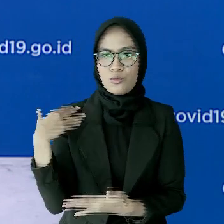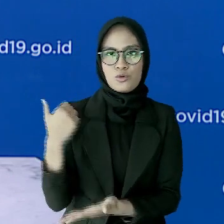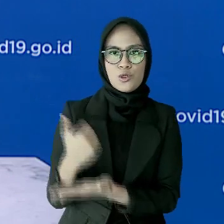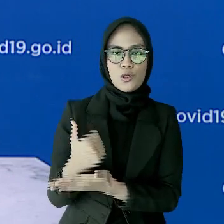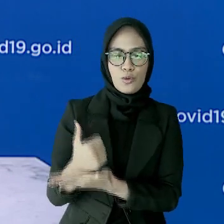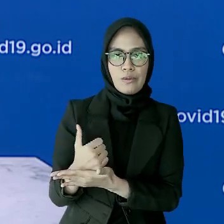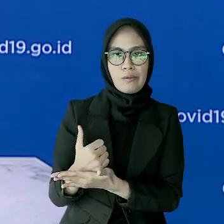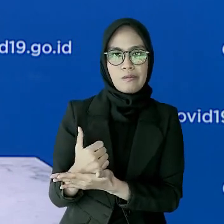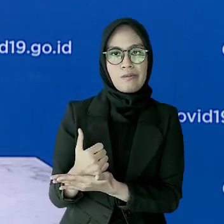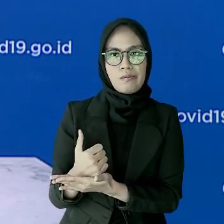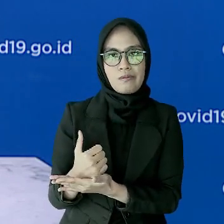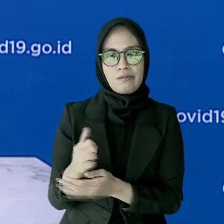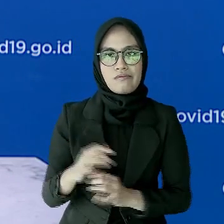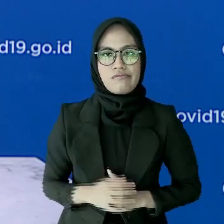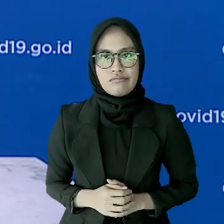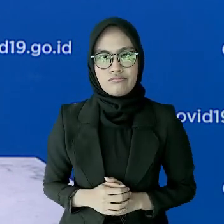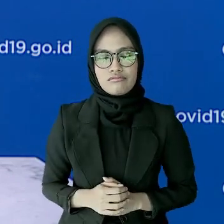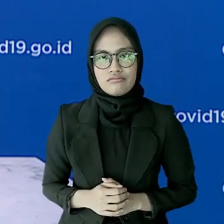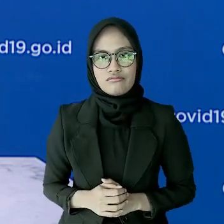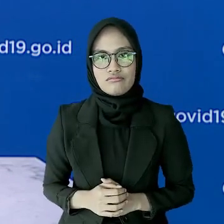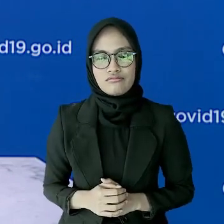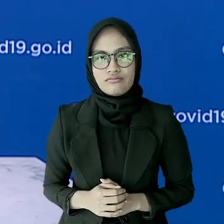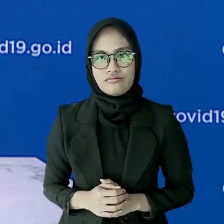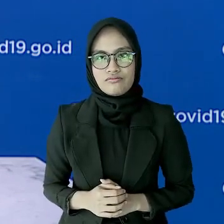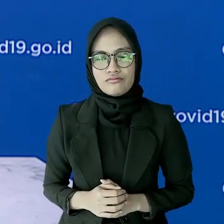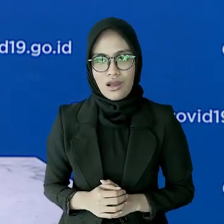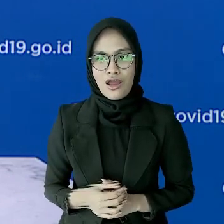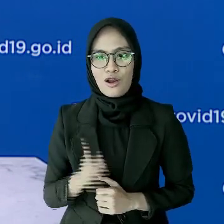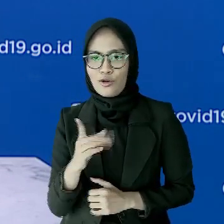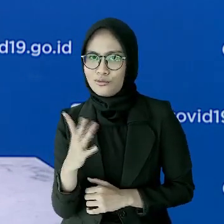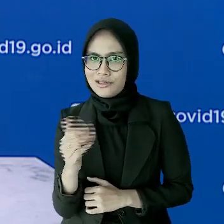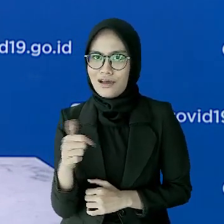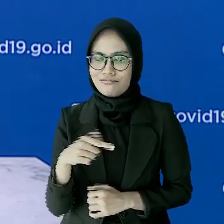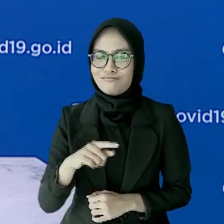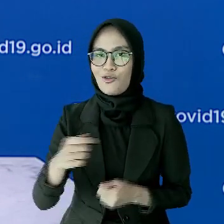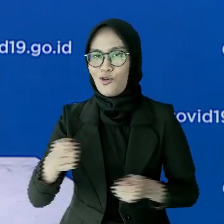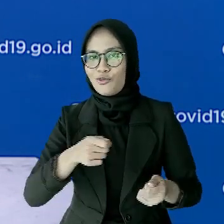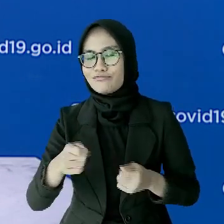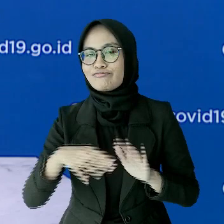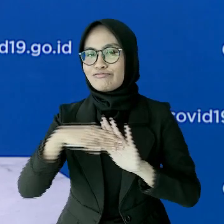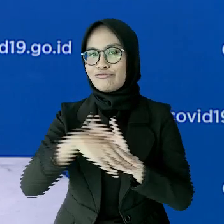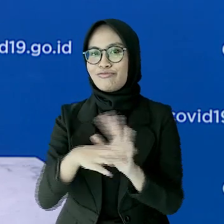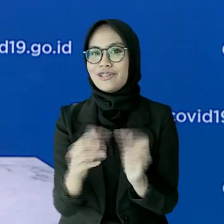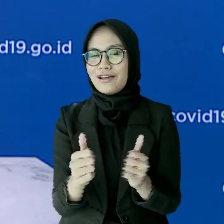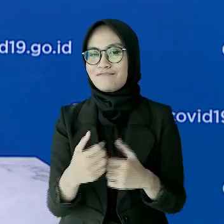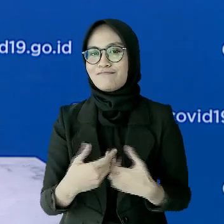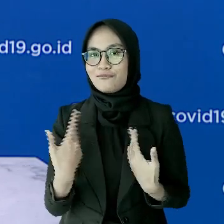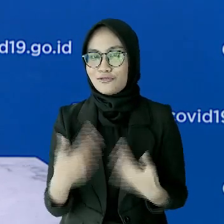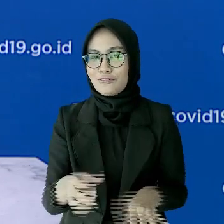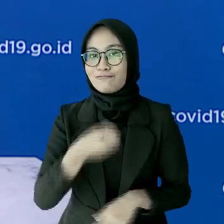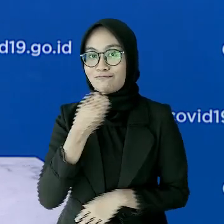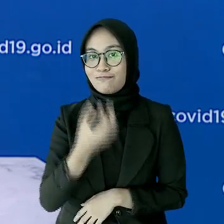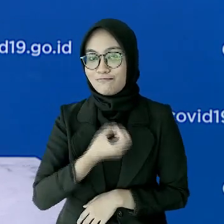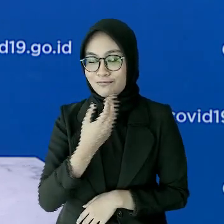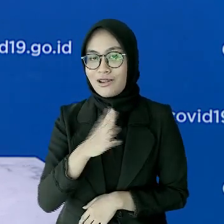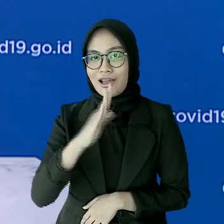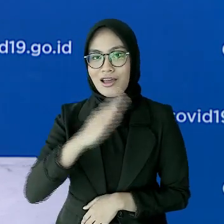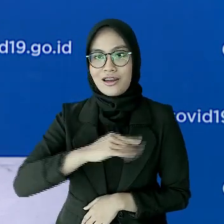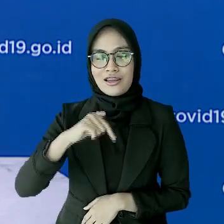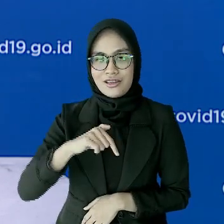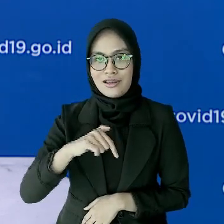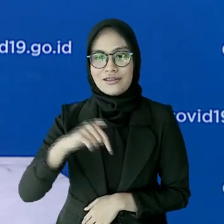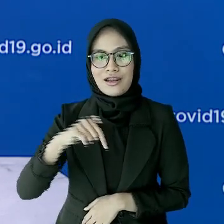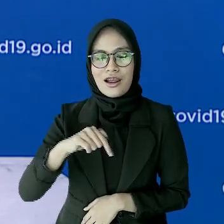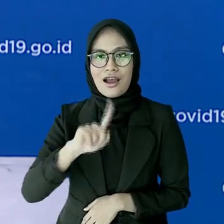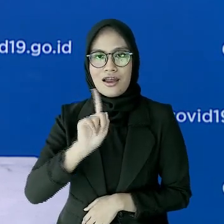sehingga pandemi ini dapat terus terkendali. Demikian konferensi pers pada hari ini. Selanjutnya adalah